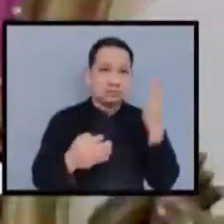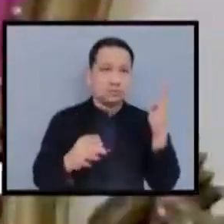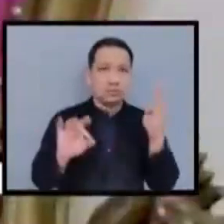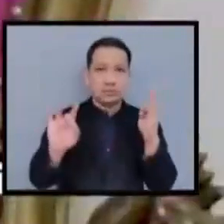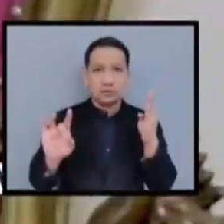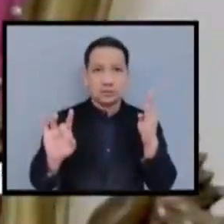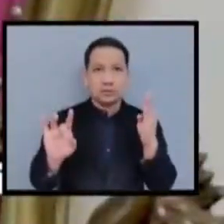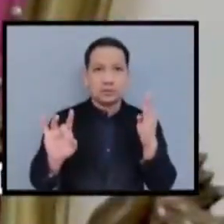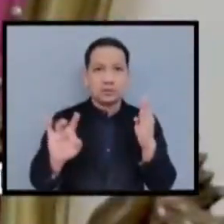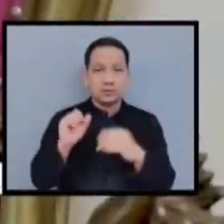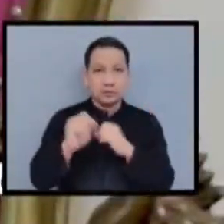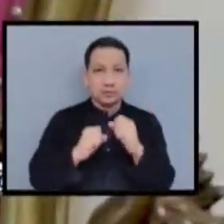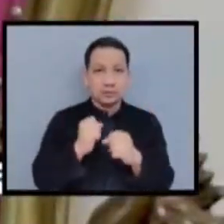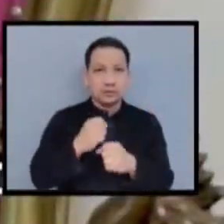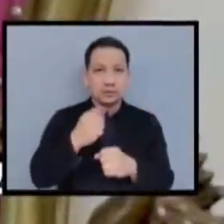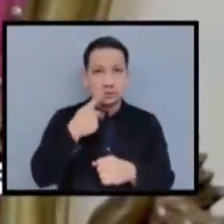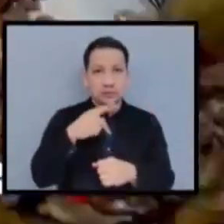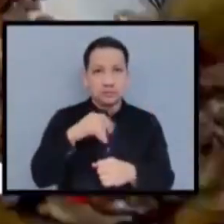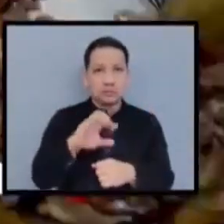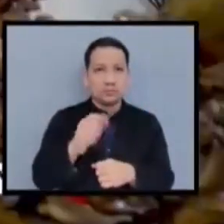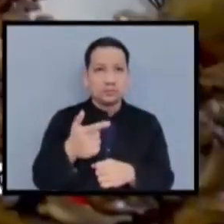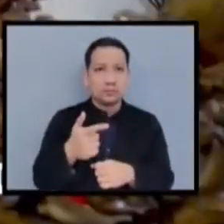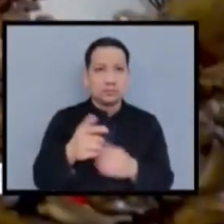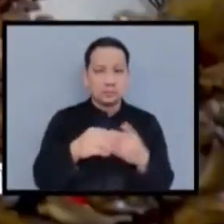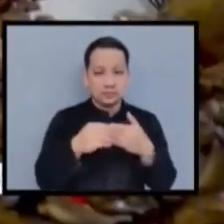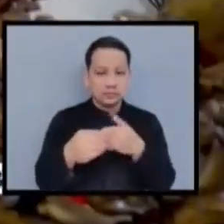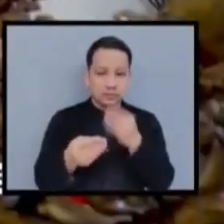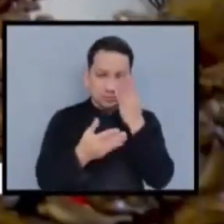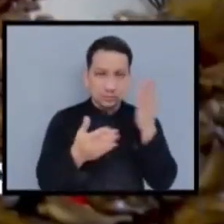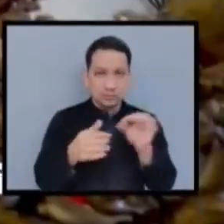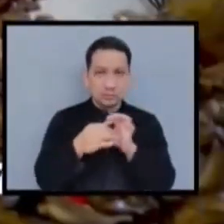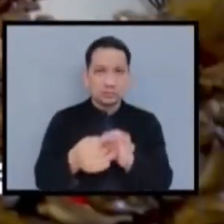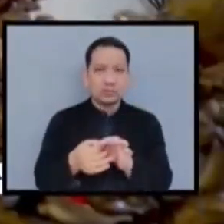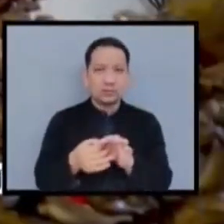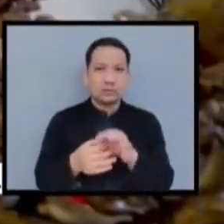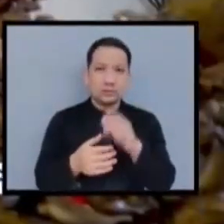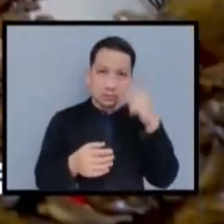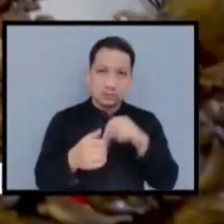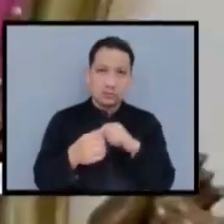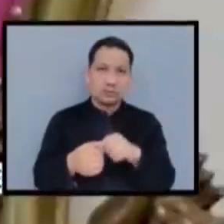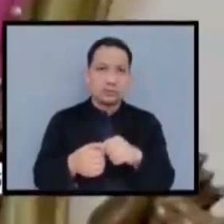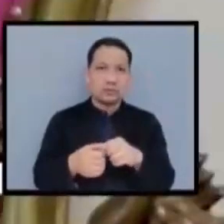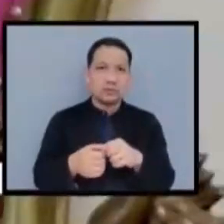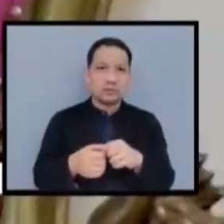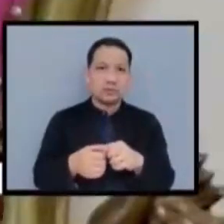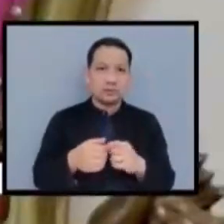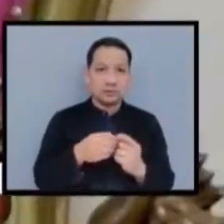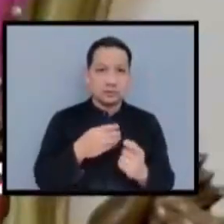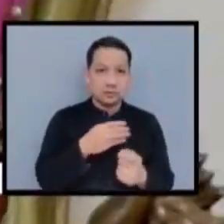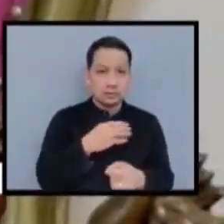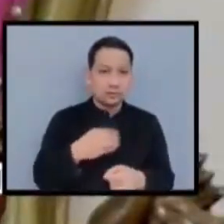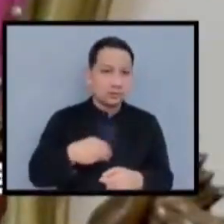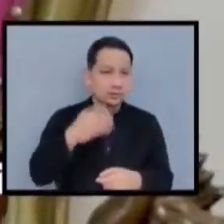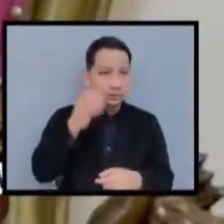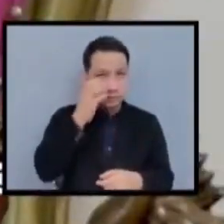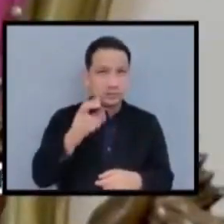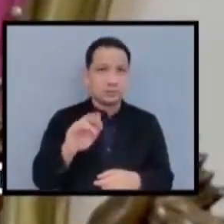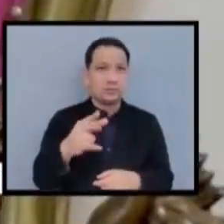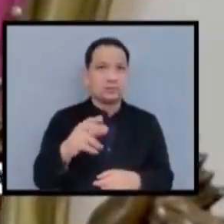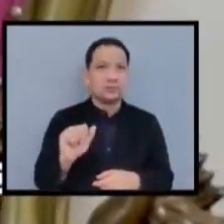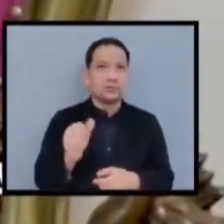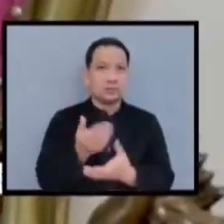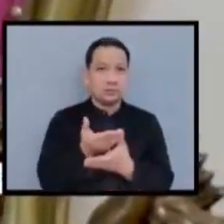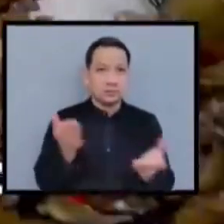of the Pig. Muli po, ito po'y gabay, patubay, paalala at prediction lamang ni Master Hans Kua. Nasa inyo mga kamay na salalay